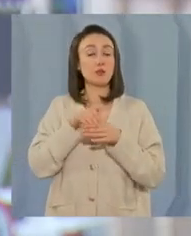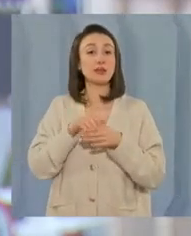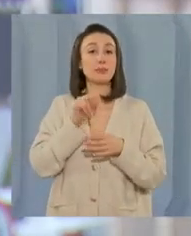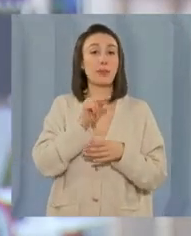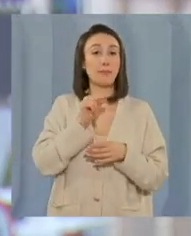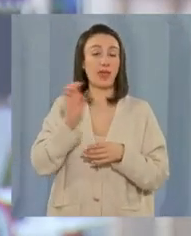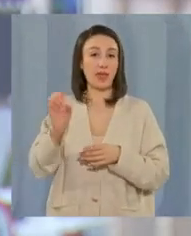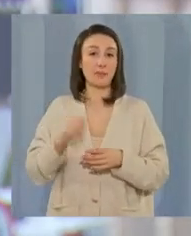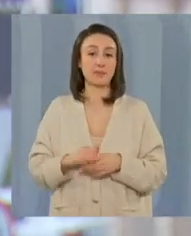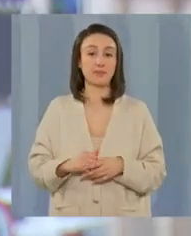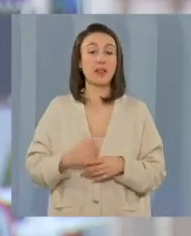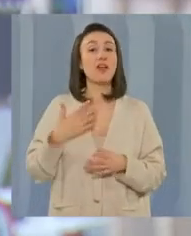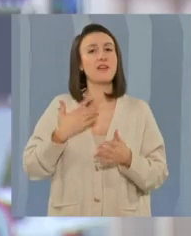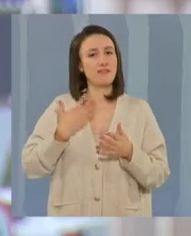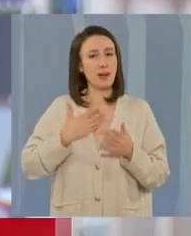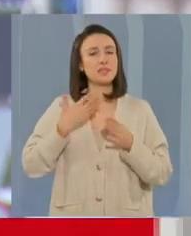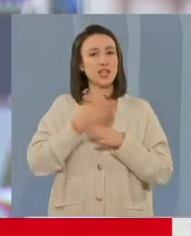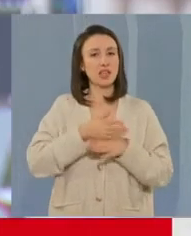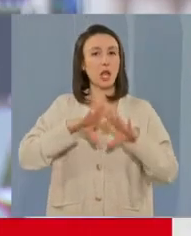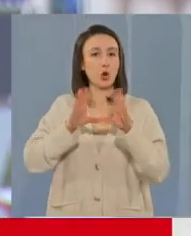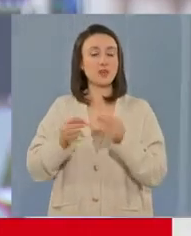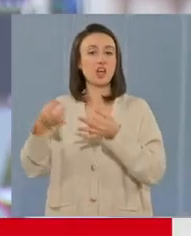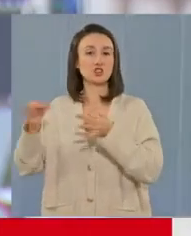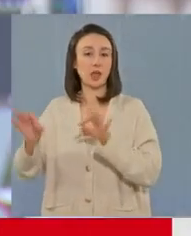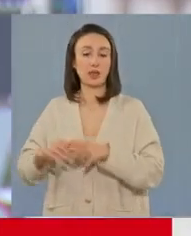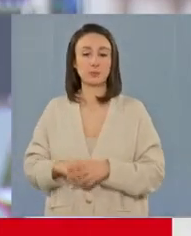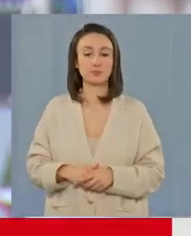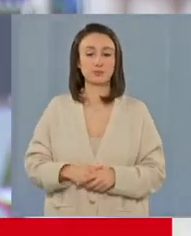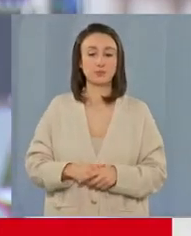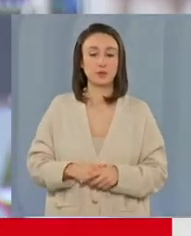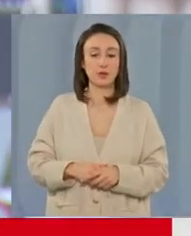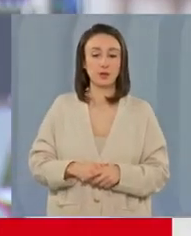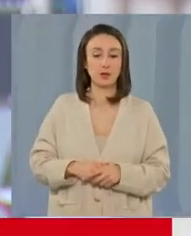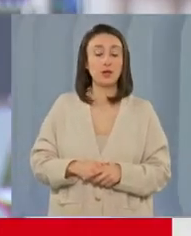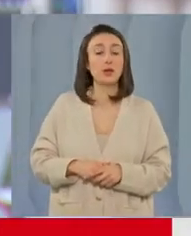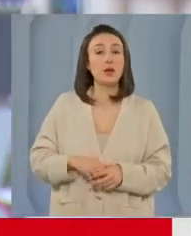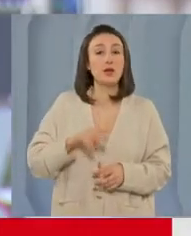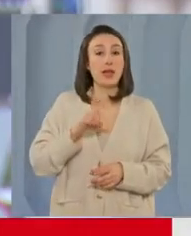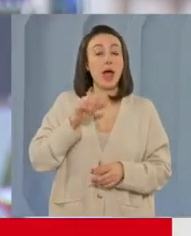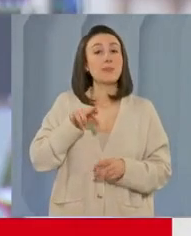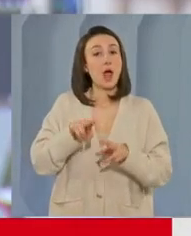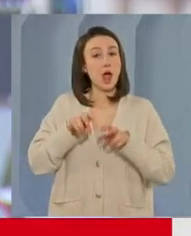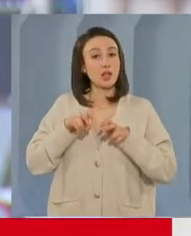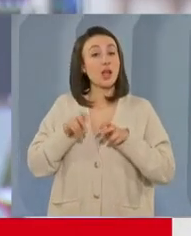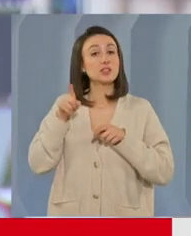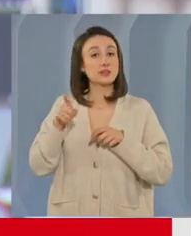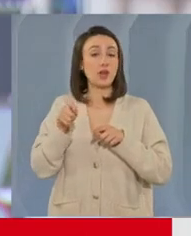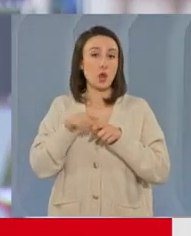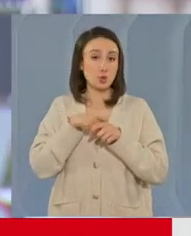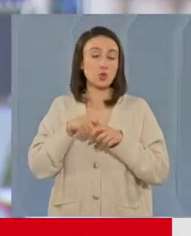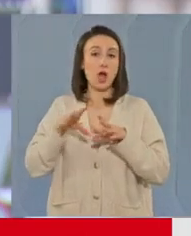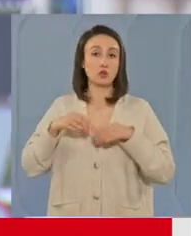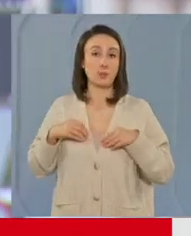Partidului Popular European, care cere aderarea cât mai curând posibil a României la Schengen. Nehammer a bătut în retragere, iar astfel rezoluția a